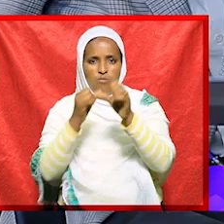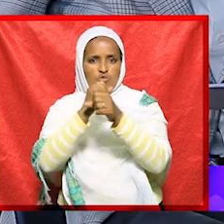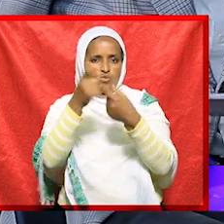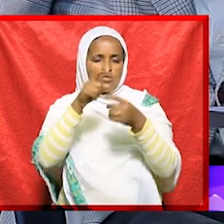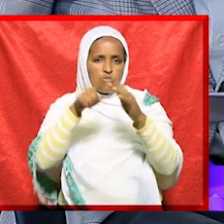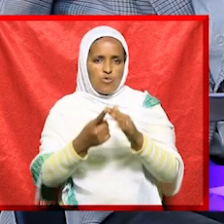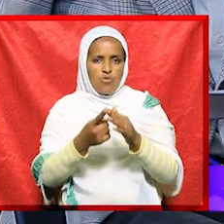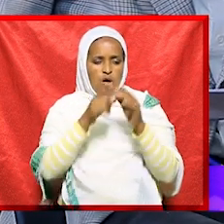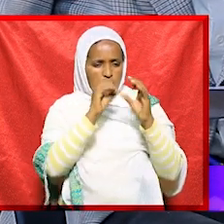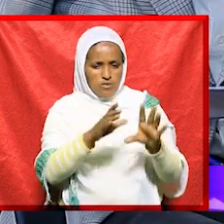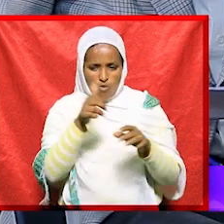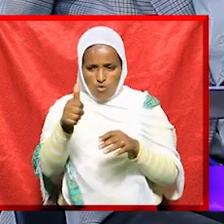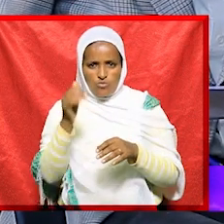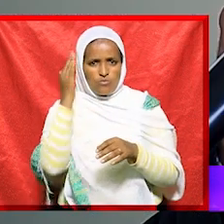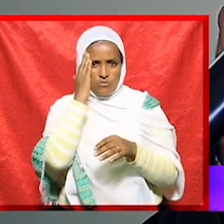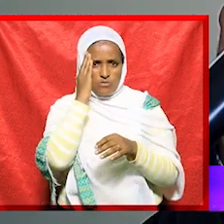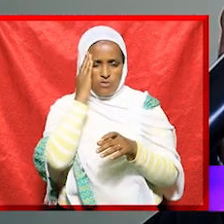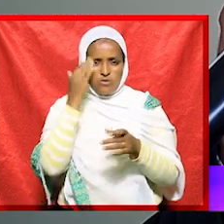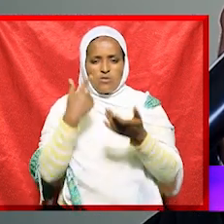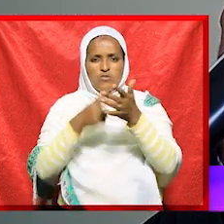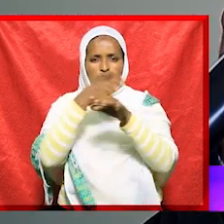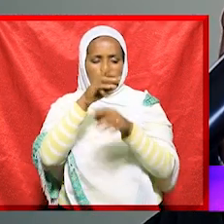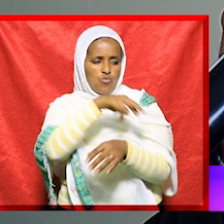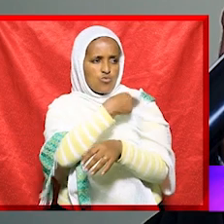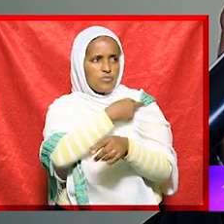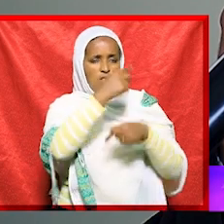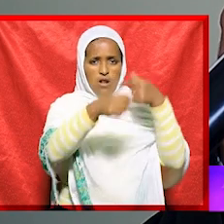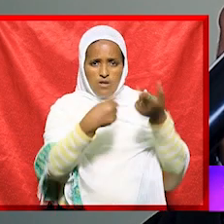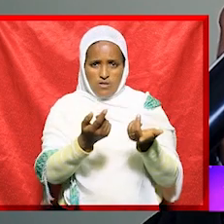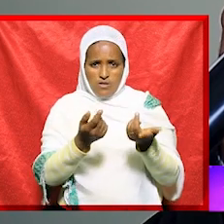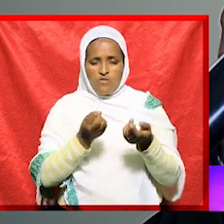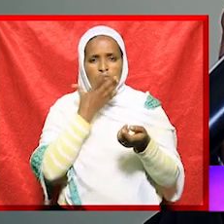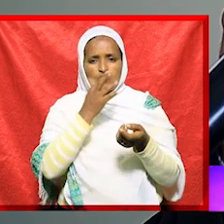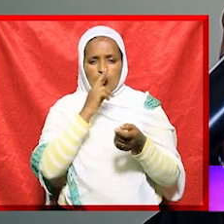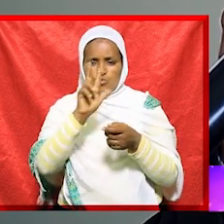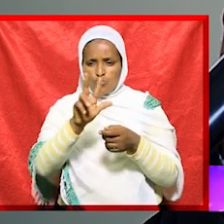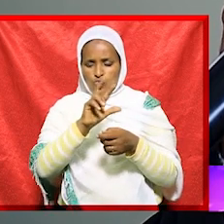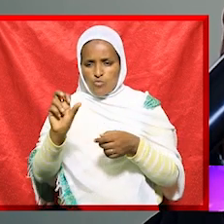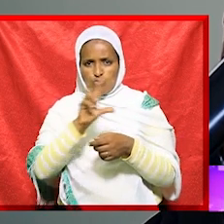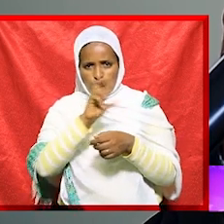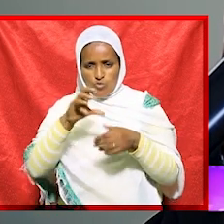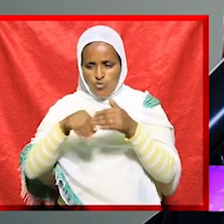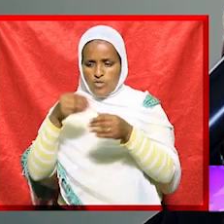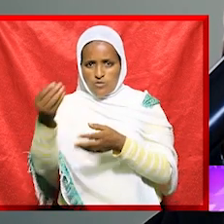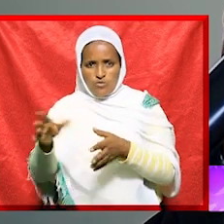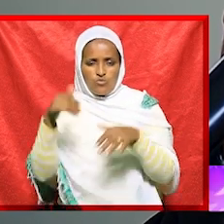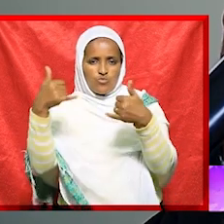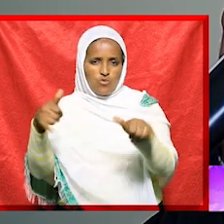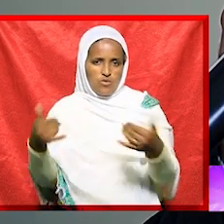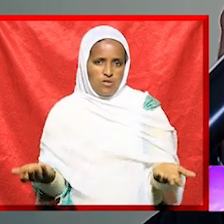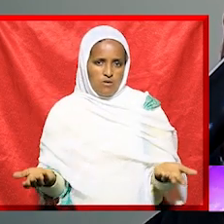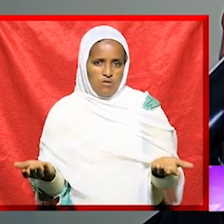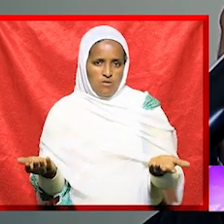የጀመረው እና መምህርቷ ናት ያወቀችበት። ከዛ ያ ወደ ሆስፒታል ሄደ። ፈረንጆች ናቸው 3300 ብር እየሰጡ